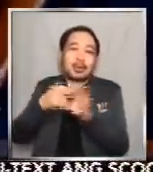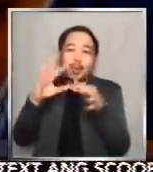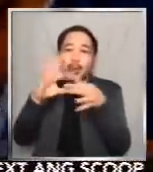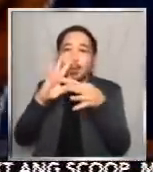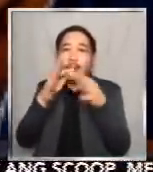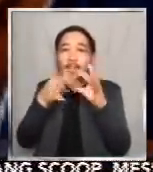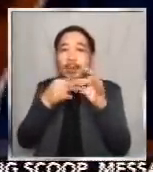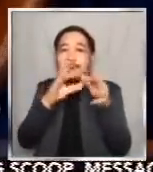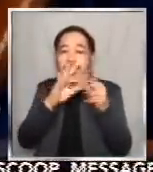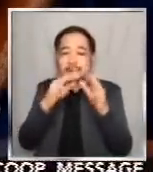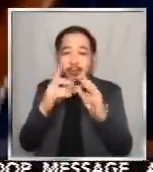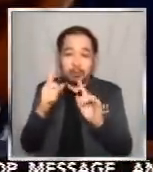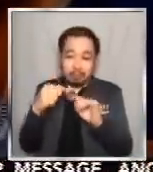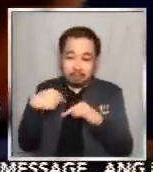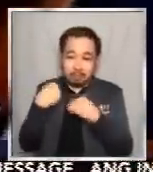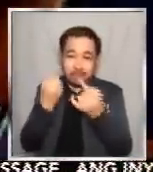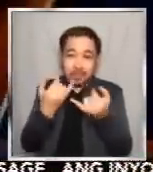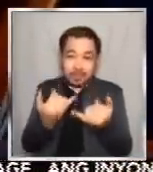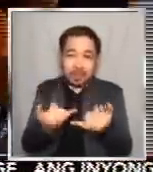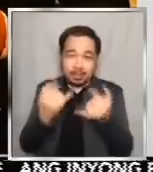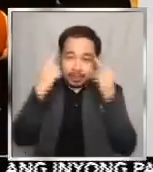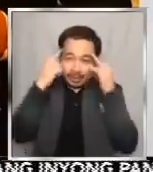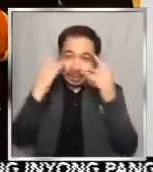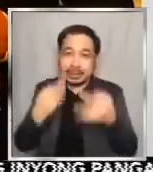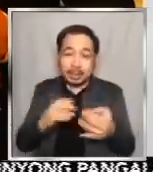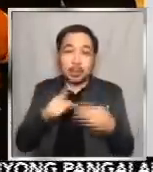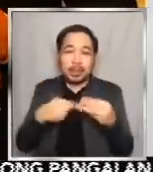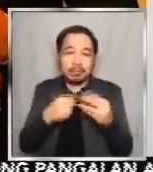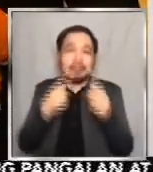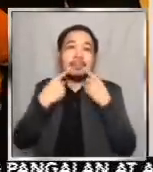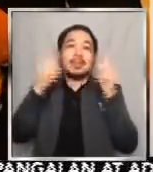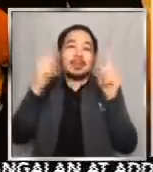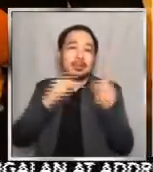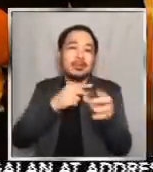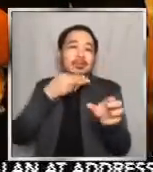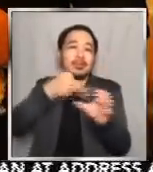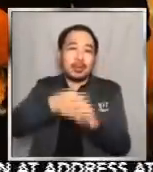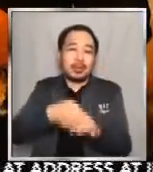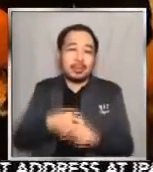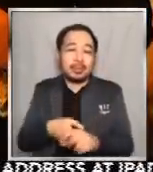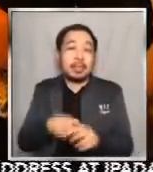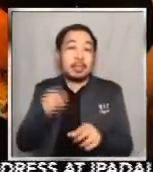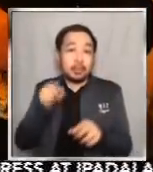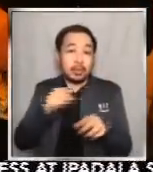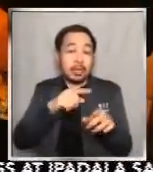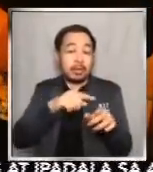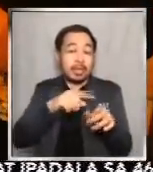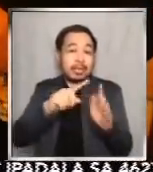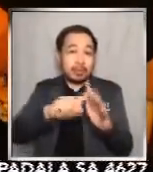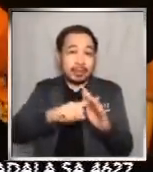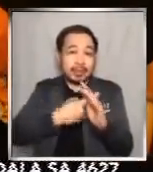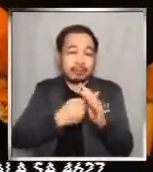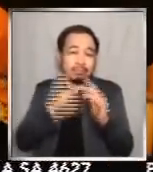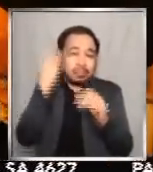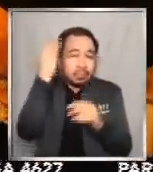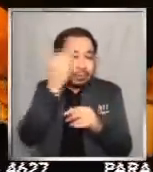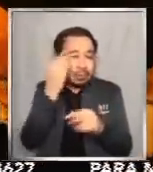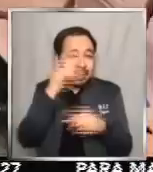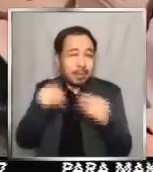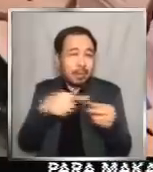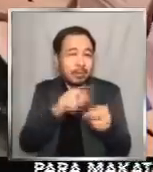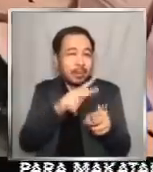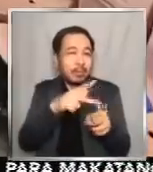ako nakapag-desisyon nung nag-qualify na po ako. Bagamat magsisimula na si Eumir mag-isip ukol sa kanyang professional boxing